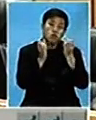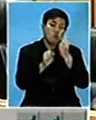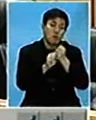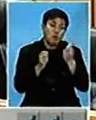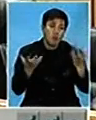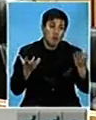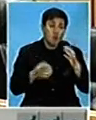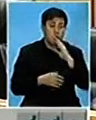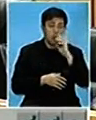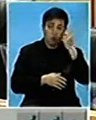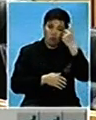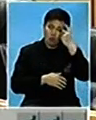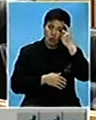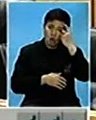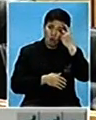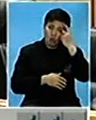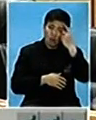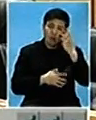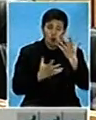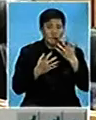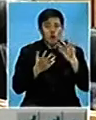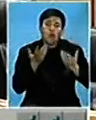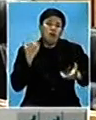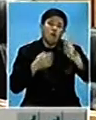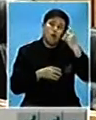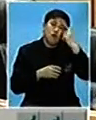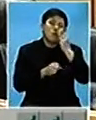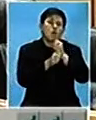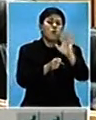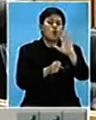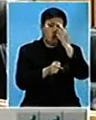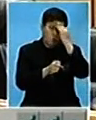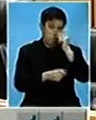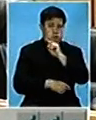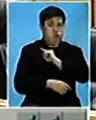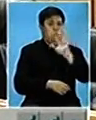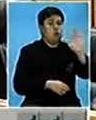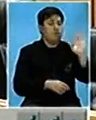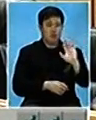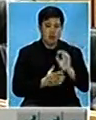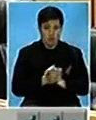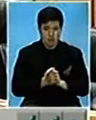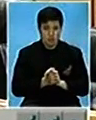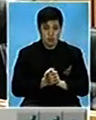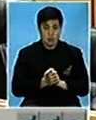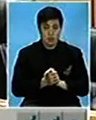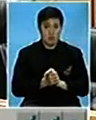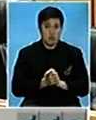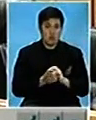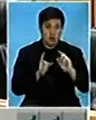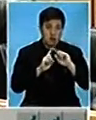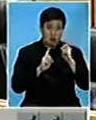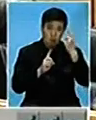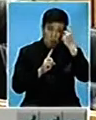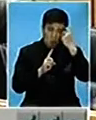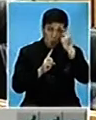ถ้าท่านคิดในมุมแคบศาลรัฐธรรมนูญก็คงไม่ต้องทำอะไรกับเรื่องเหล่านี้เพราะไม่ใช่หน้าที่ของท่านโดยตรงแต่ถ้ามองในมุมกว้